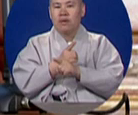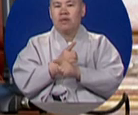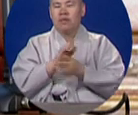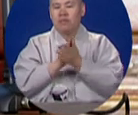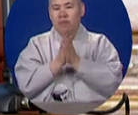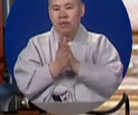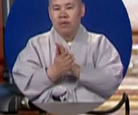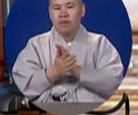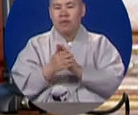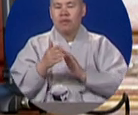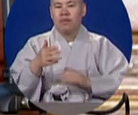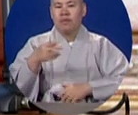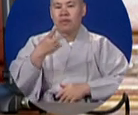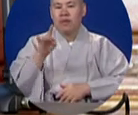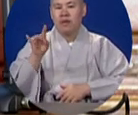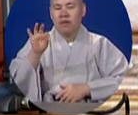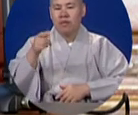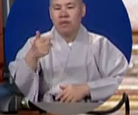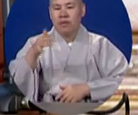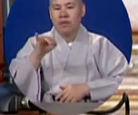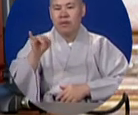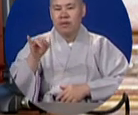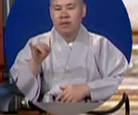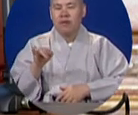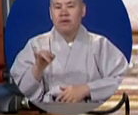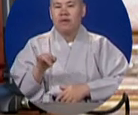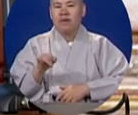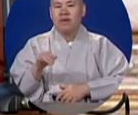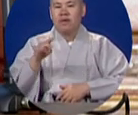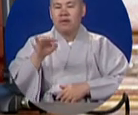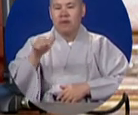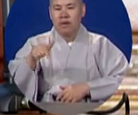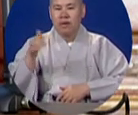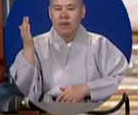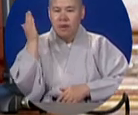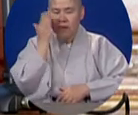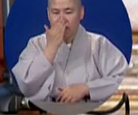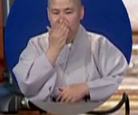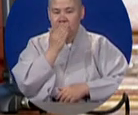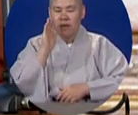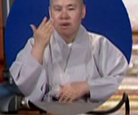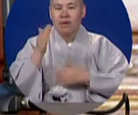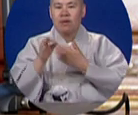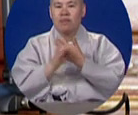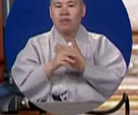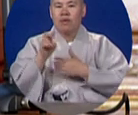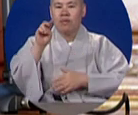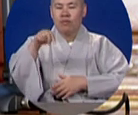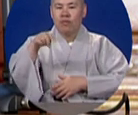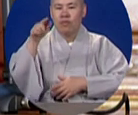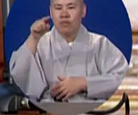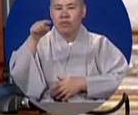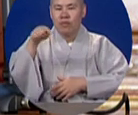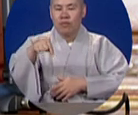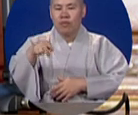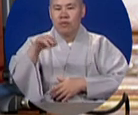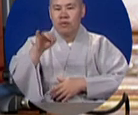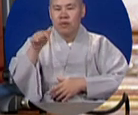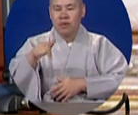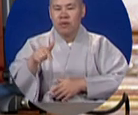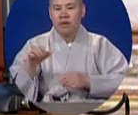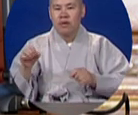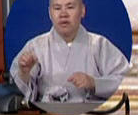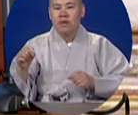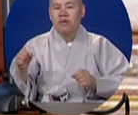대원경지하고 식이 완전히 맑아지면 그게 무구식인데 이 무구식이 동시에